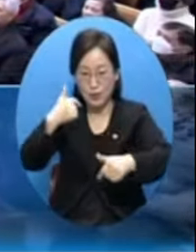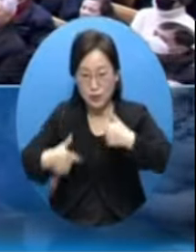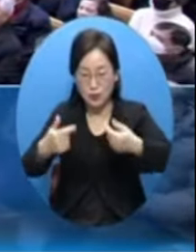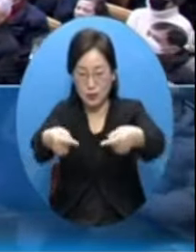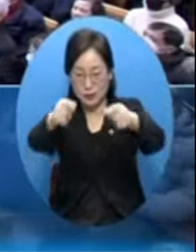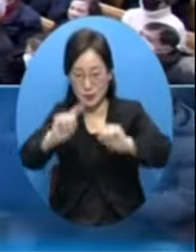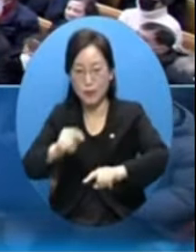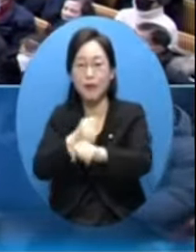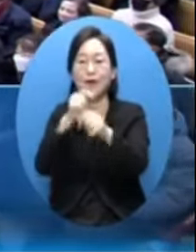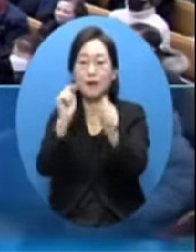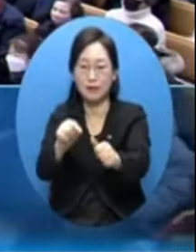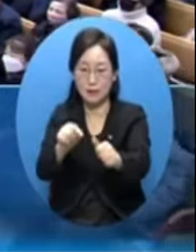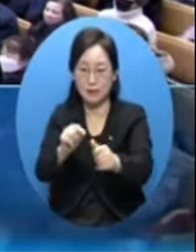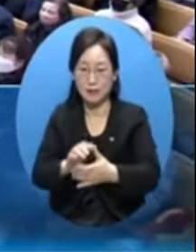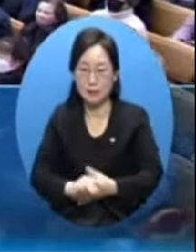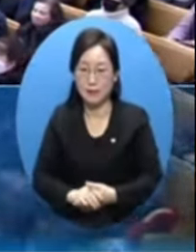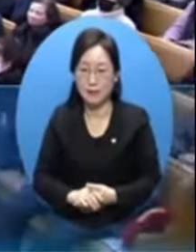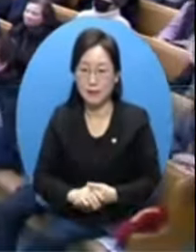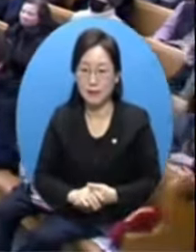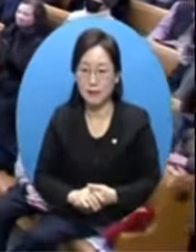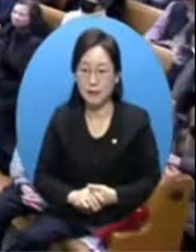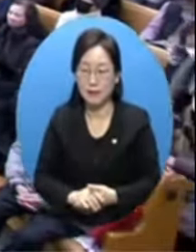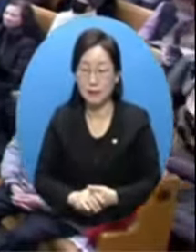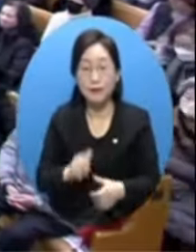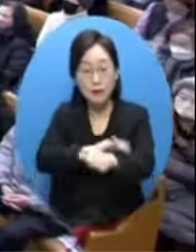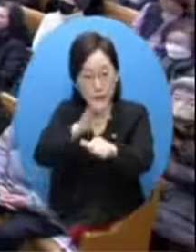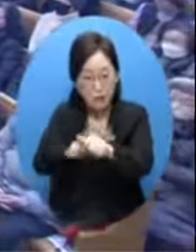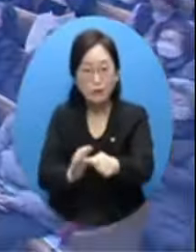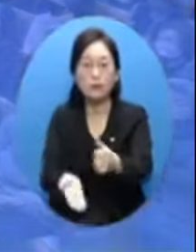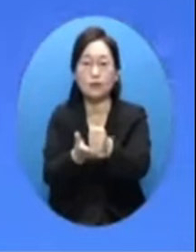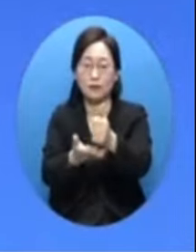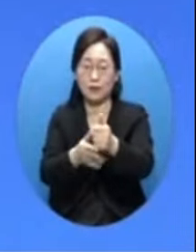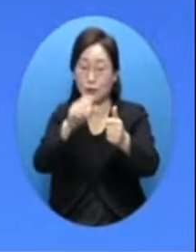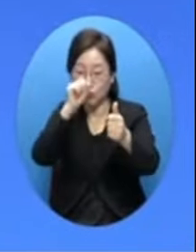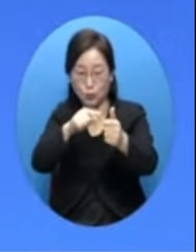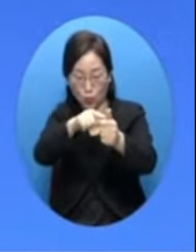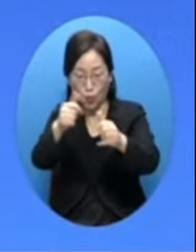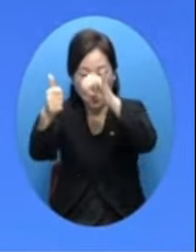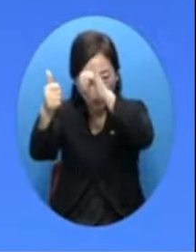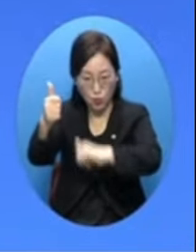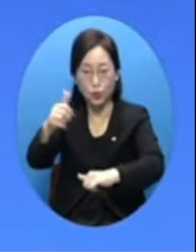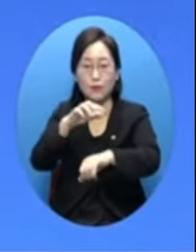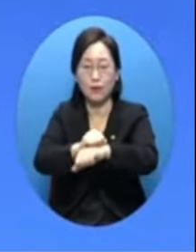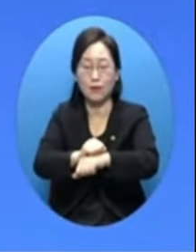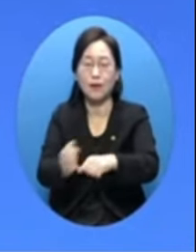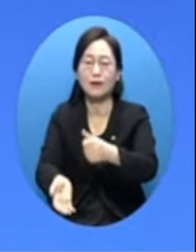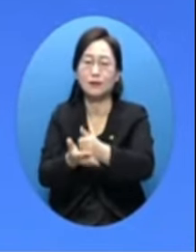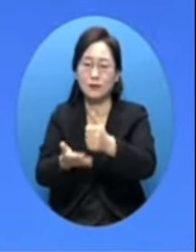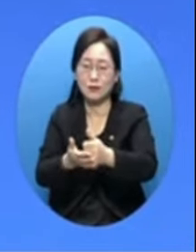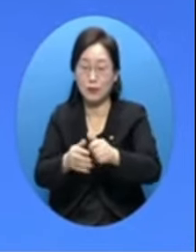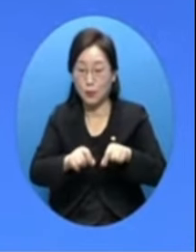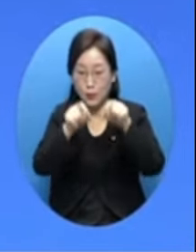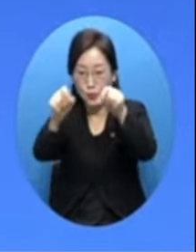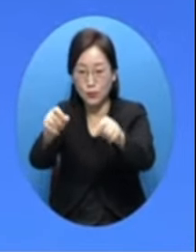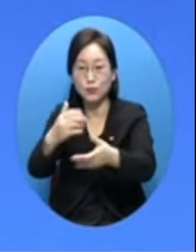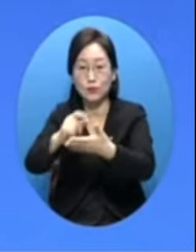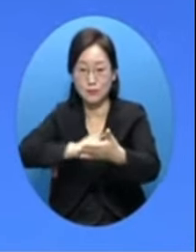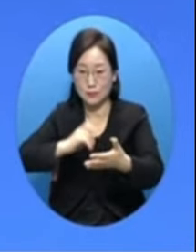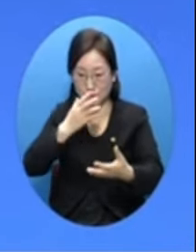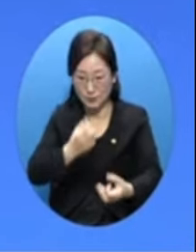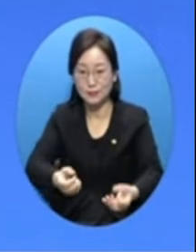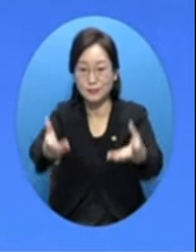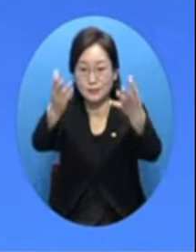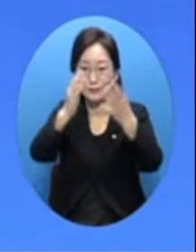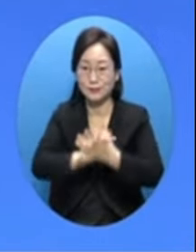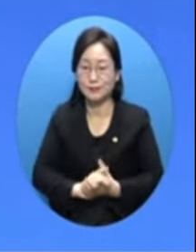참여할지어다 하고 잘하였도다 착하고 충성된 중아 칭찬받는 여러분 모두가 되기를 주님의 이름으로